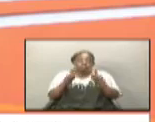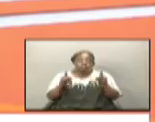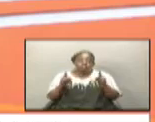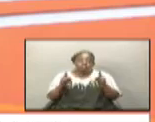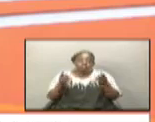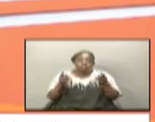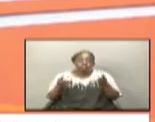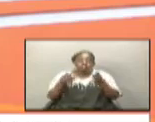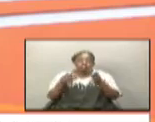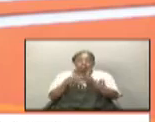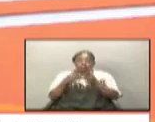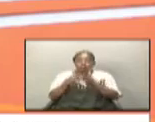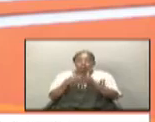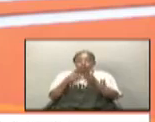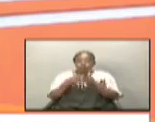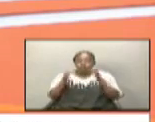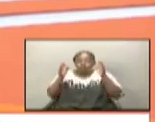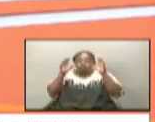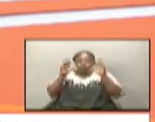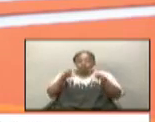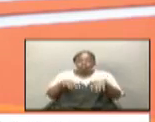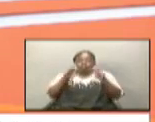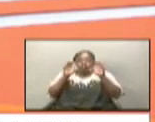omukolo gutaataganyiziddwamu ekire ky'enkuba.